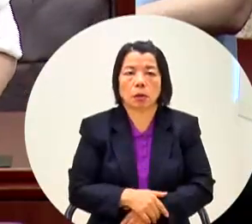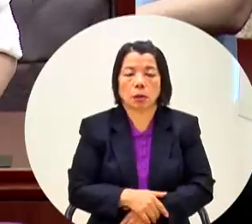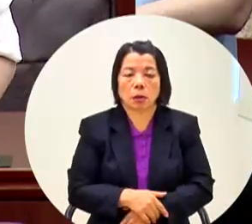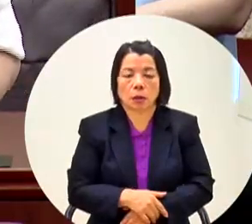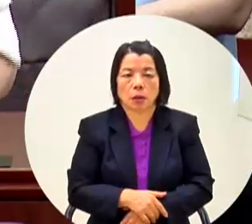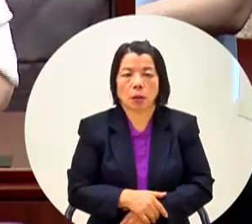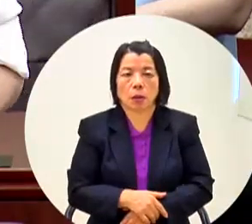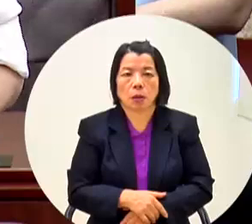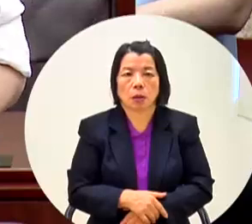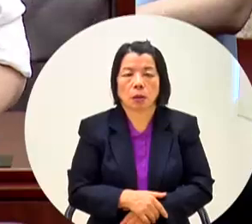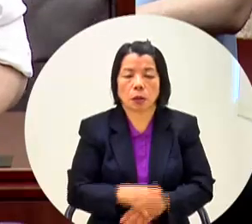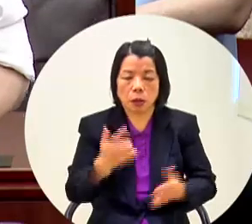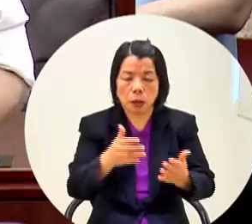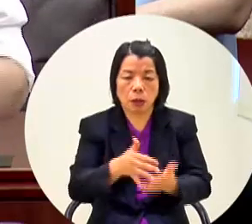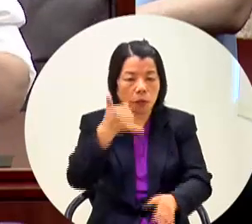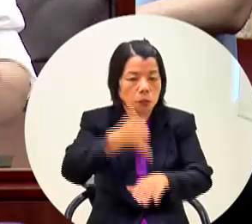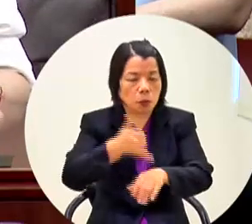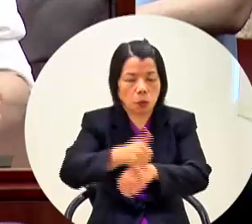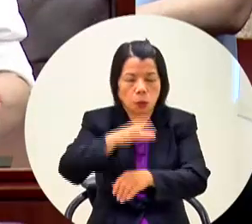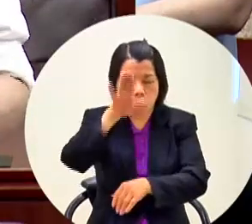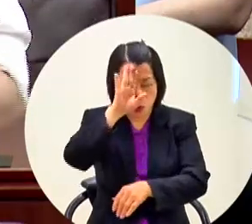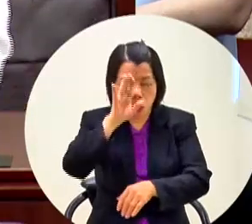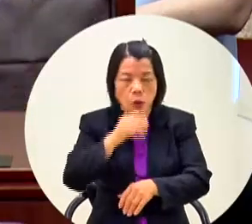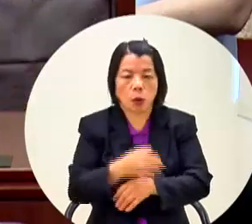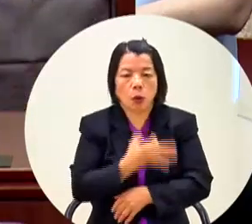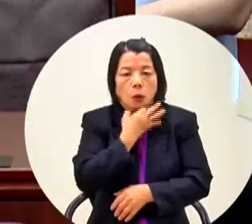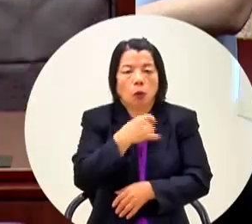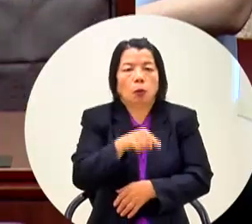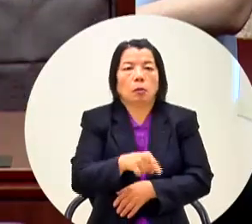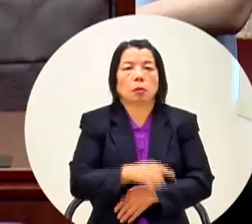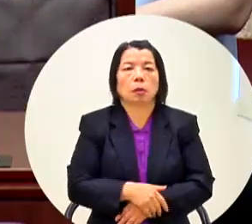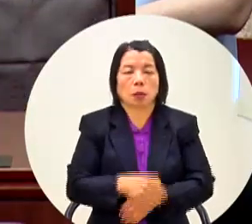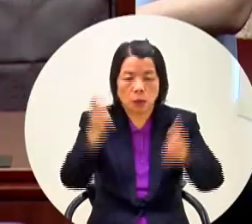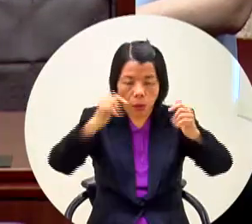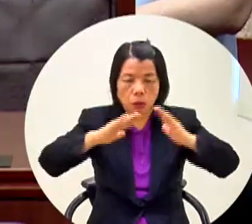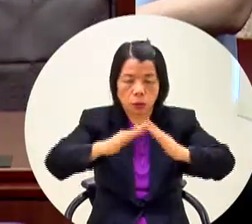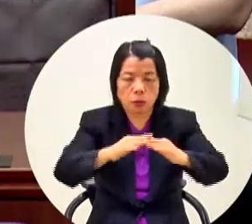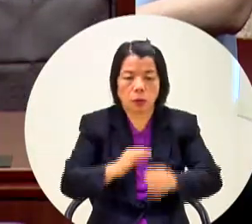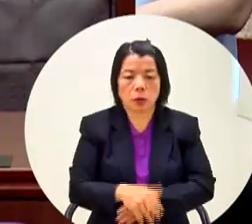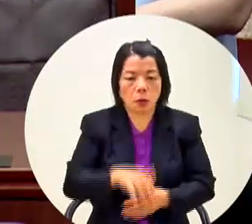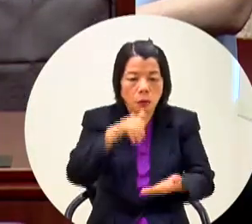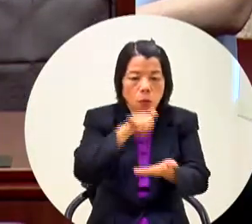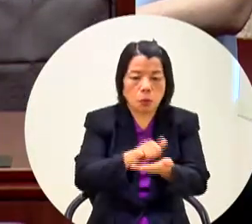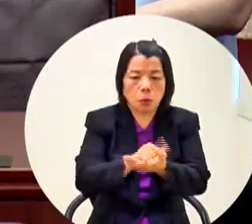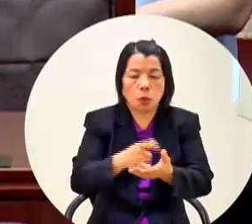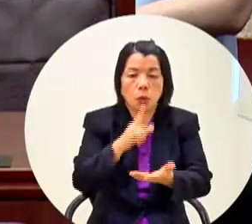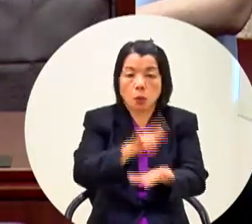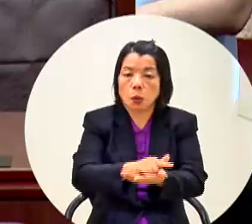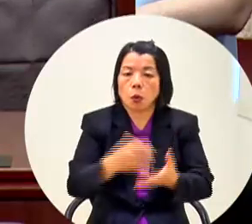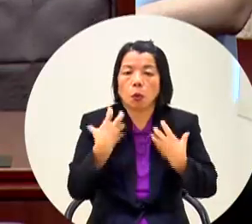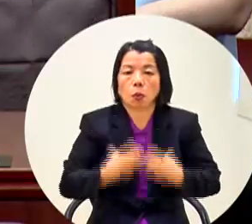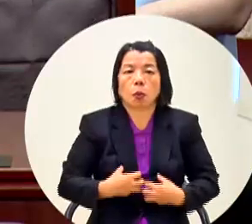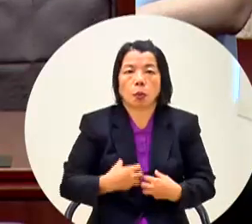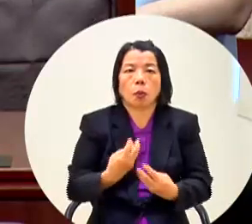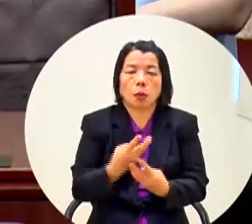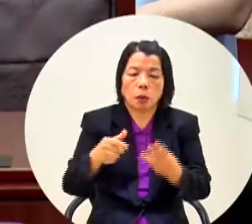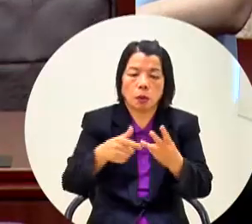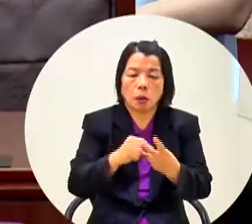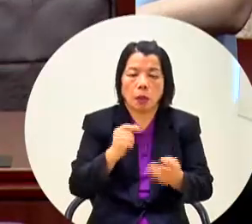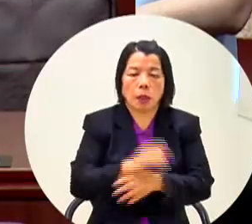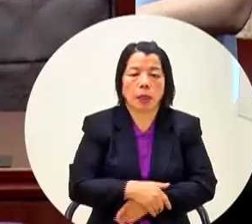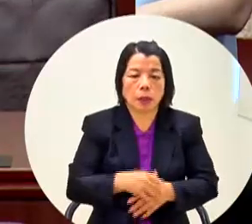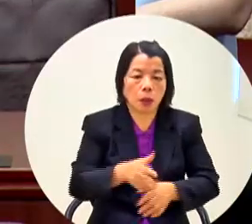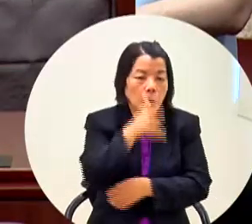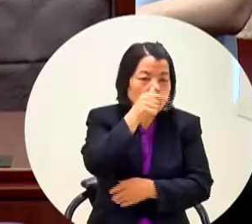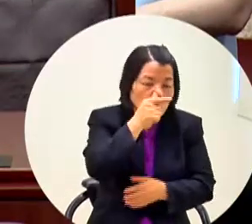上来，另外登革热，如果今天高雄又有新冠肺炎，又有登革热，又有汉他病毒在